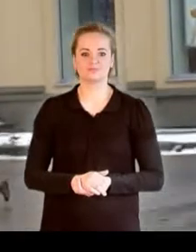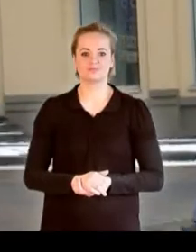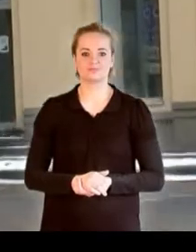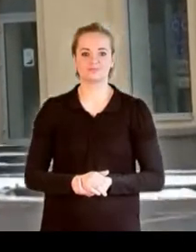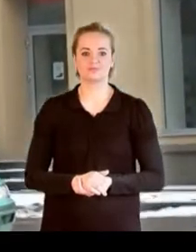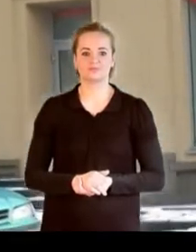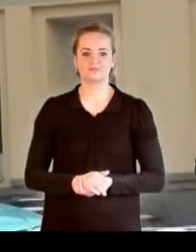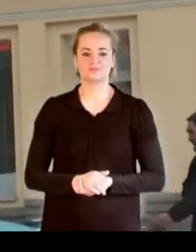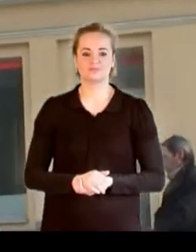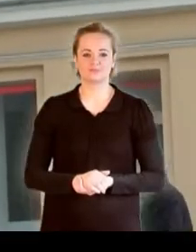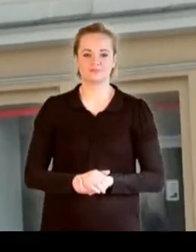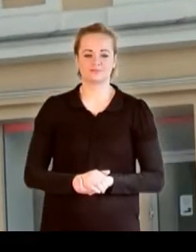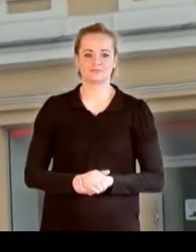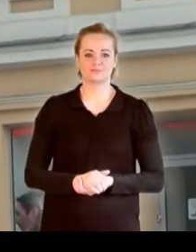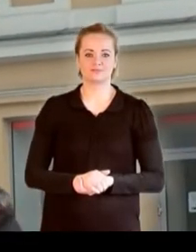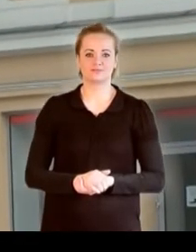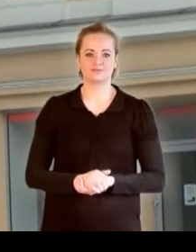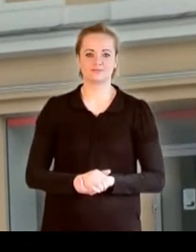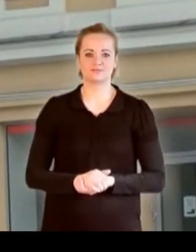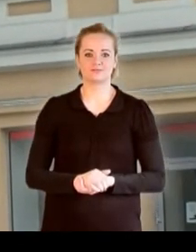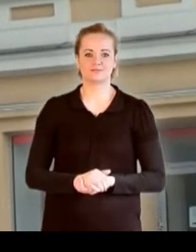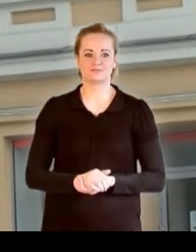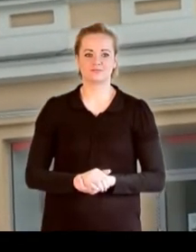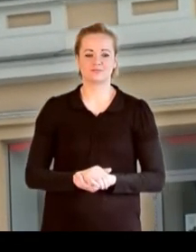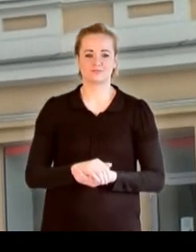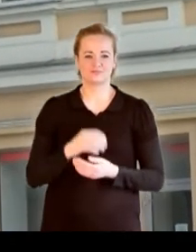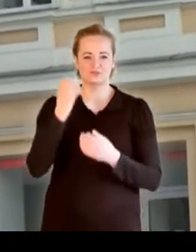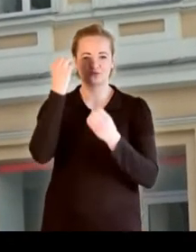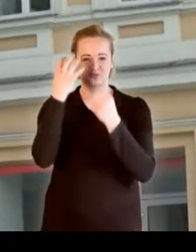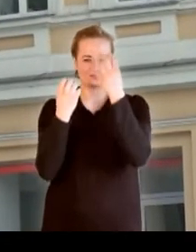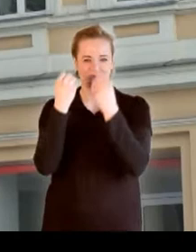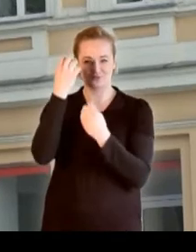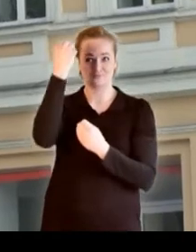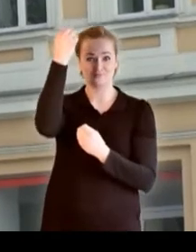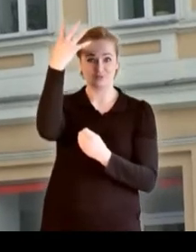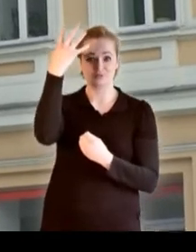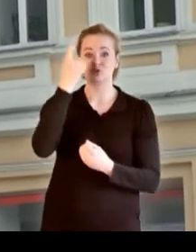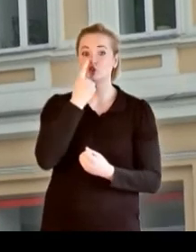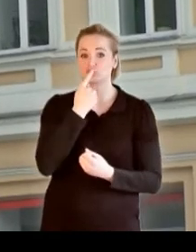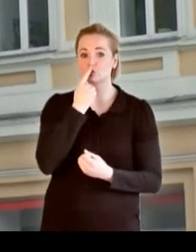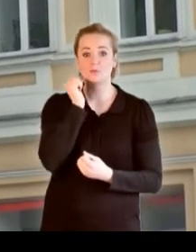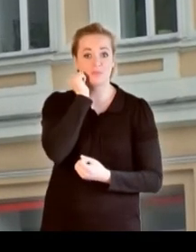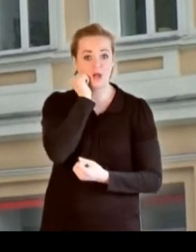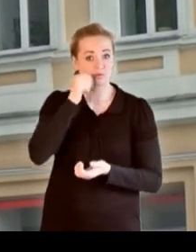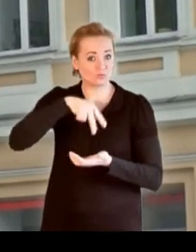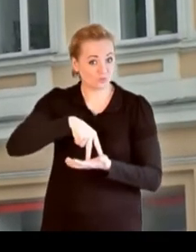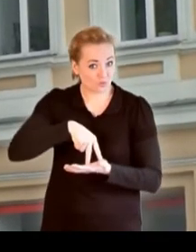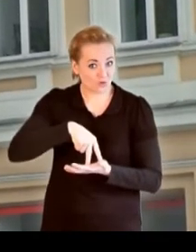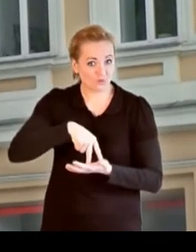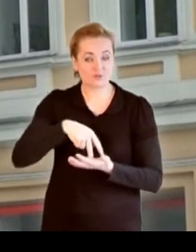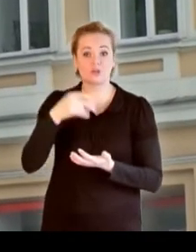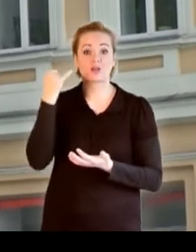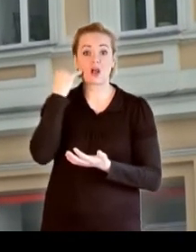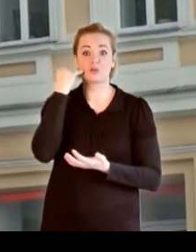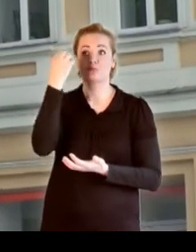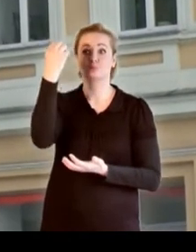Visi vaikai puikiai žino, kai raudona šviesoforo šviesa, negalima eiti per gatvę. Geltona –